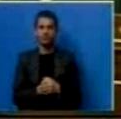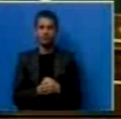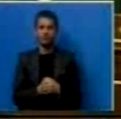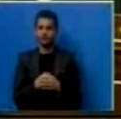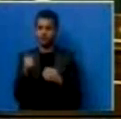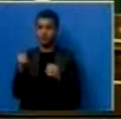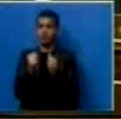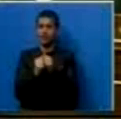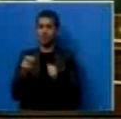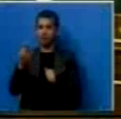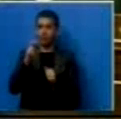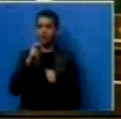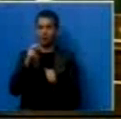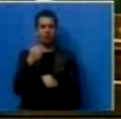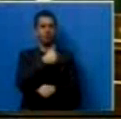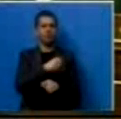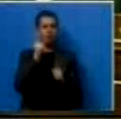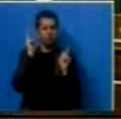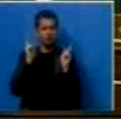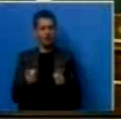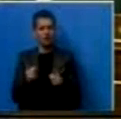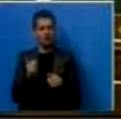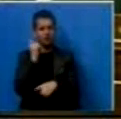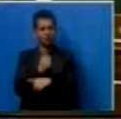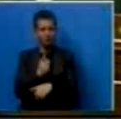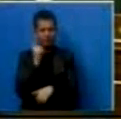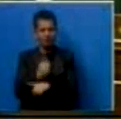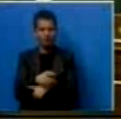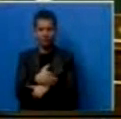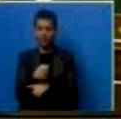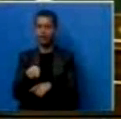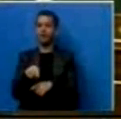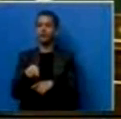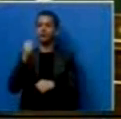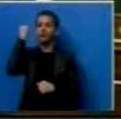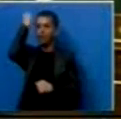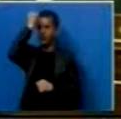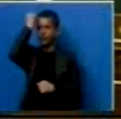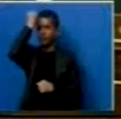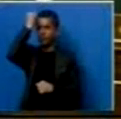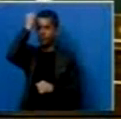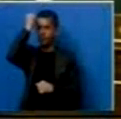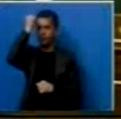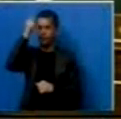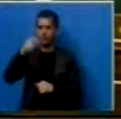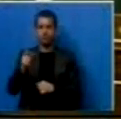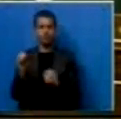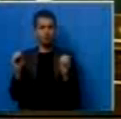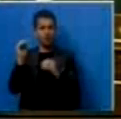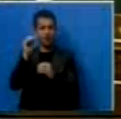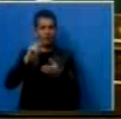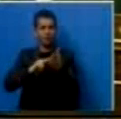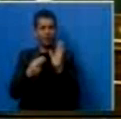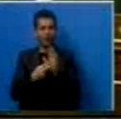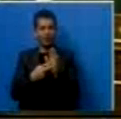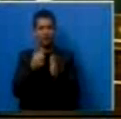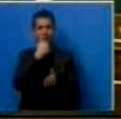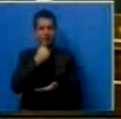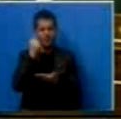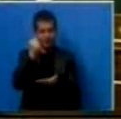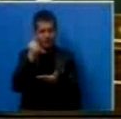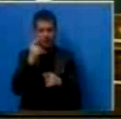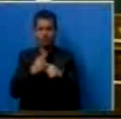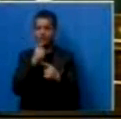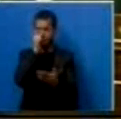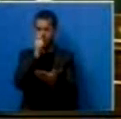BE-ja me vite na thot që në Kosovë duhet ketë forcim të planifikimit fiskal dhe respektim